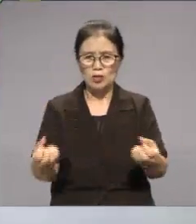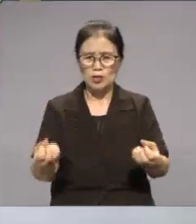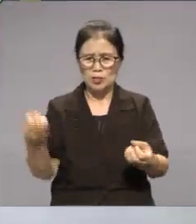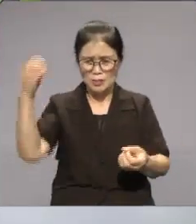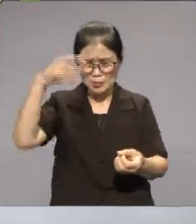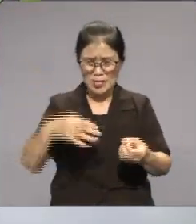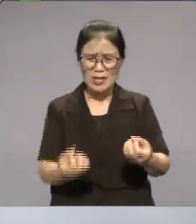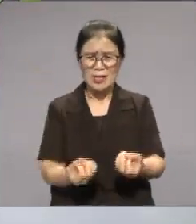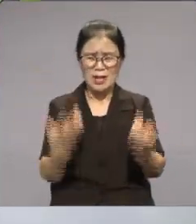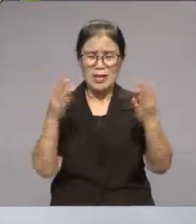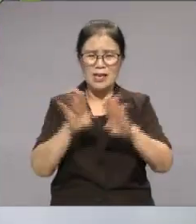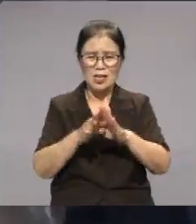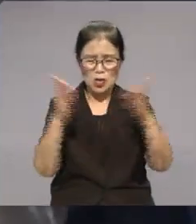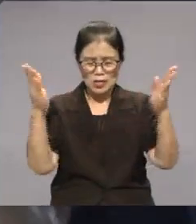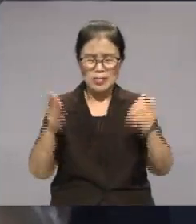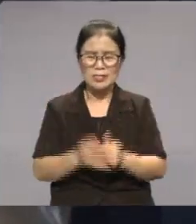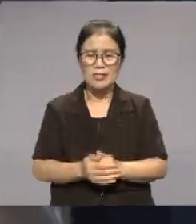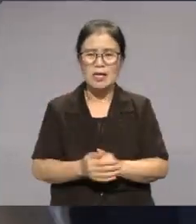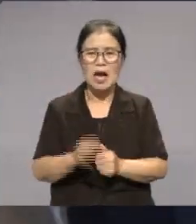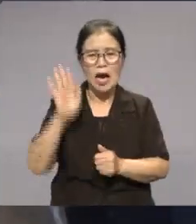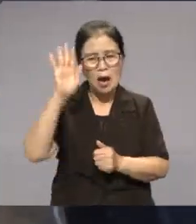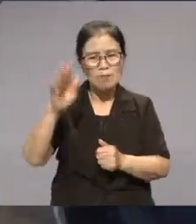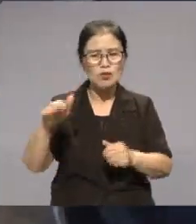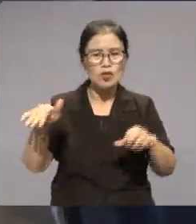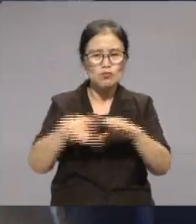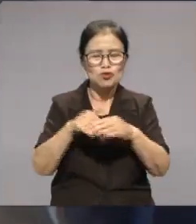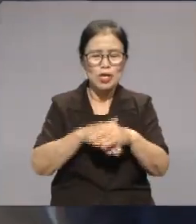파빌리온도 찾아 앞으로 광주 비엔날레의 문화